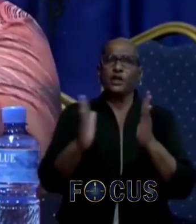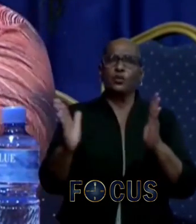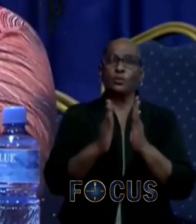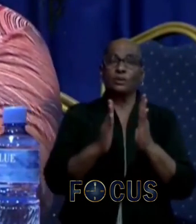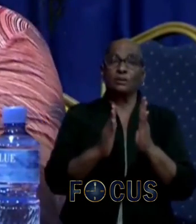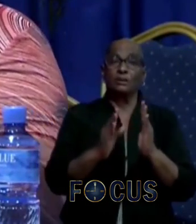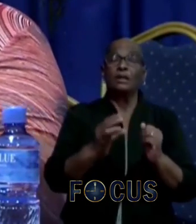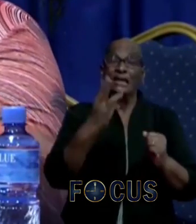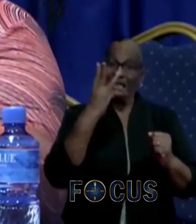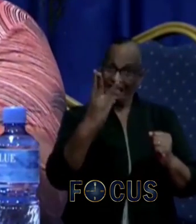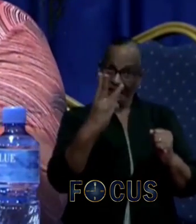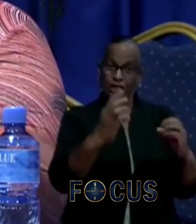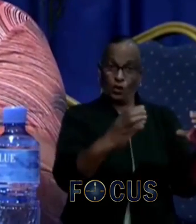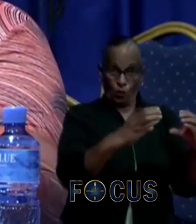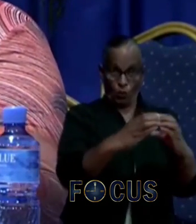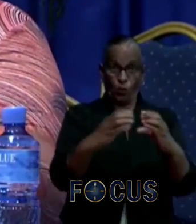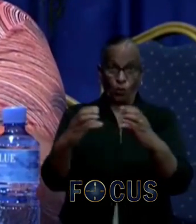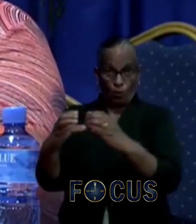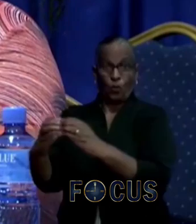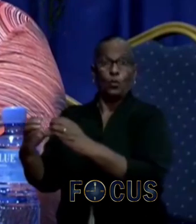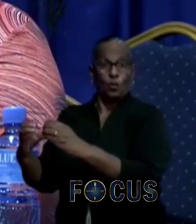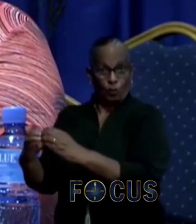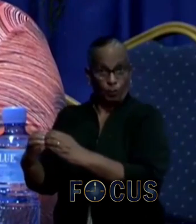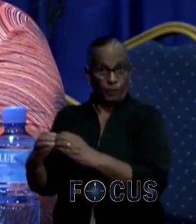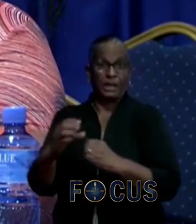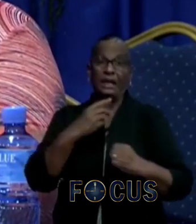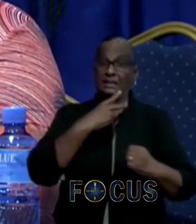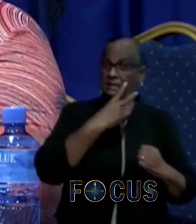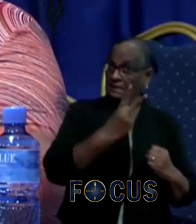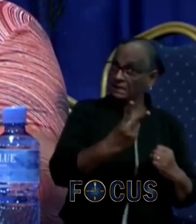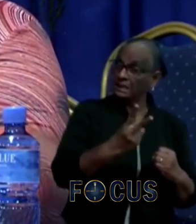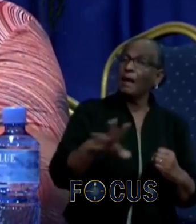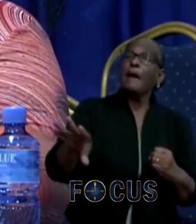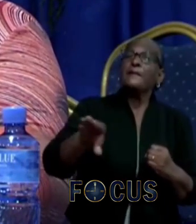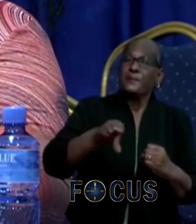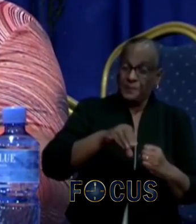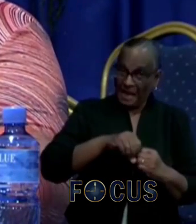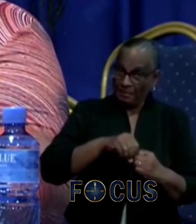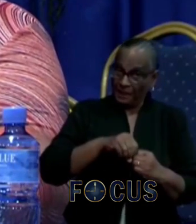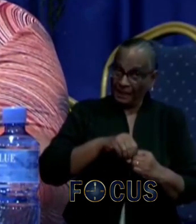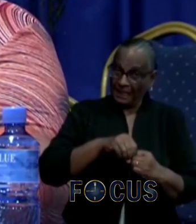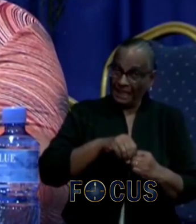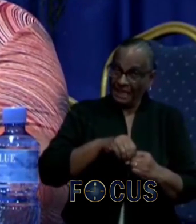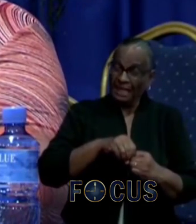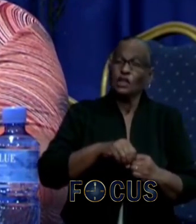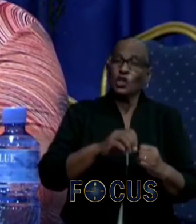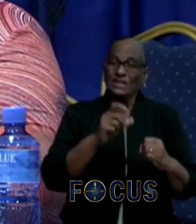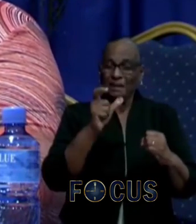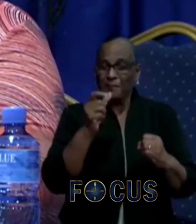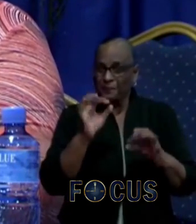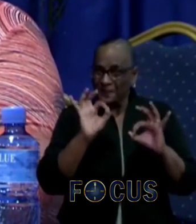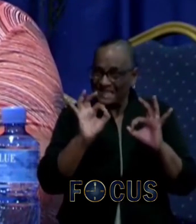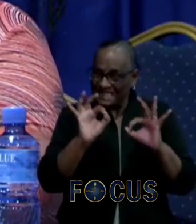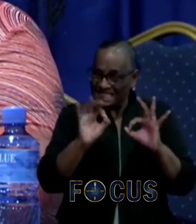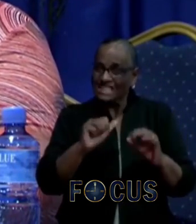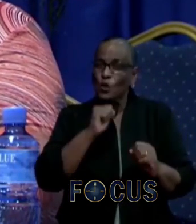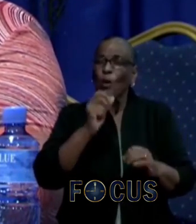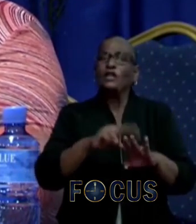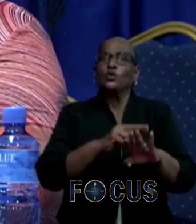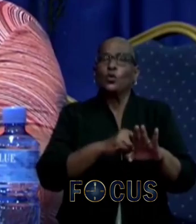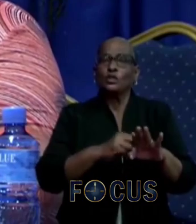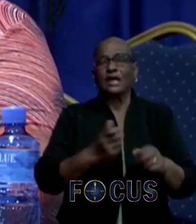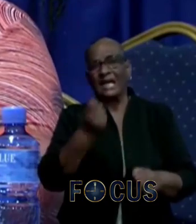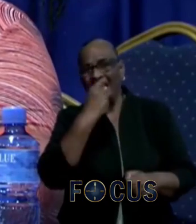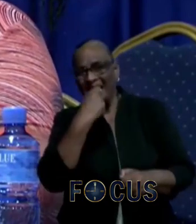dus 3 groepen die geïdentificeerd zijn met betrekking tot de strategische goederen. Het gaat dus om goederen voor